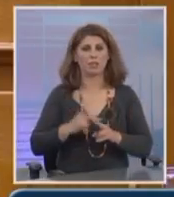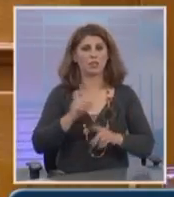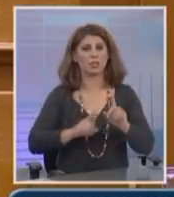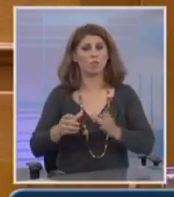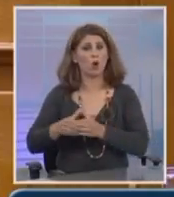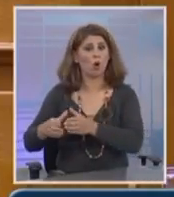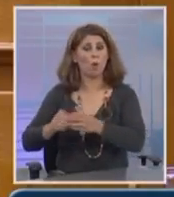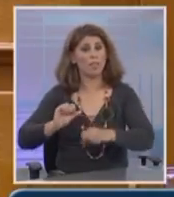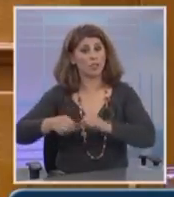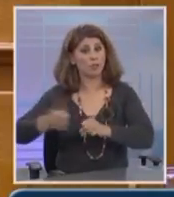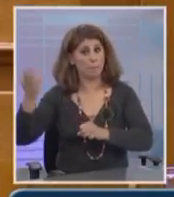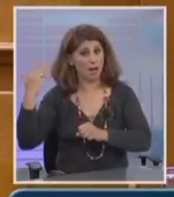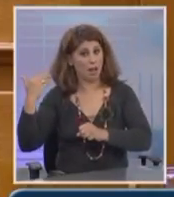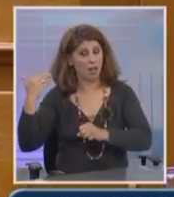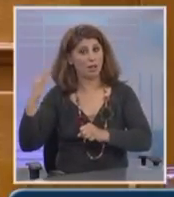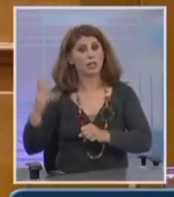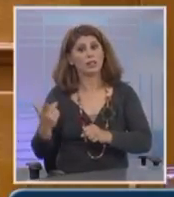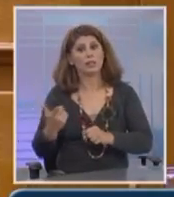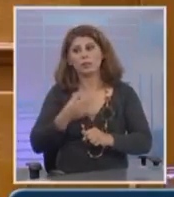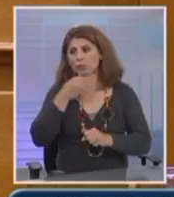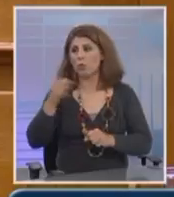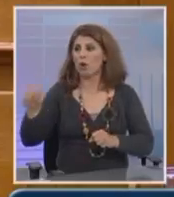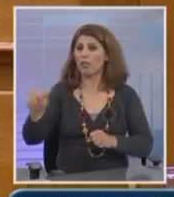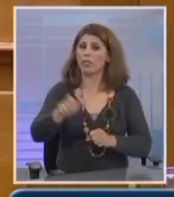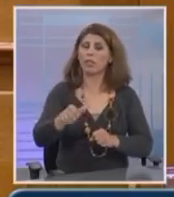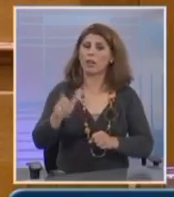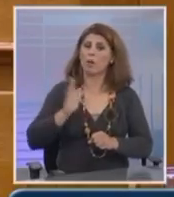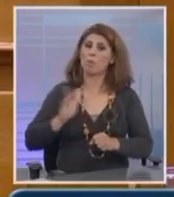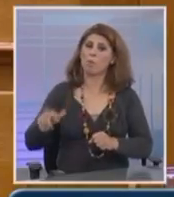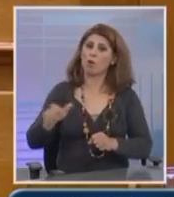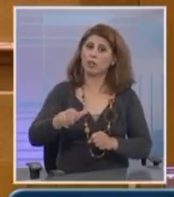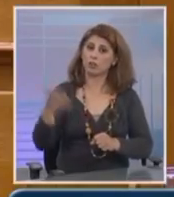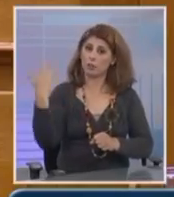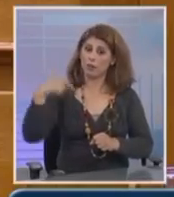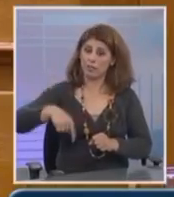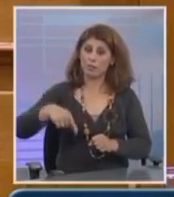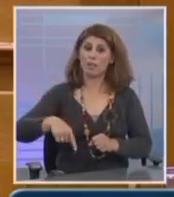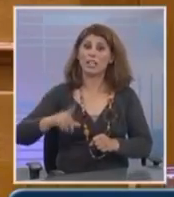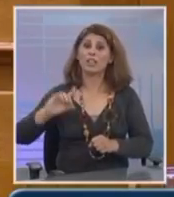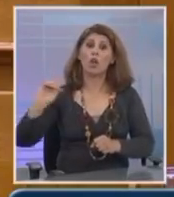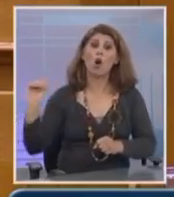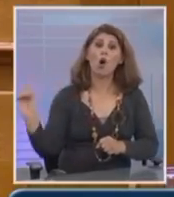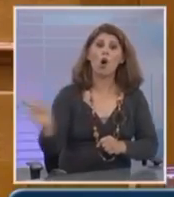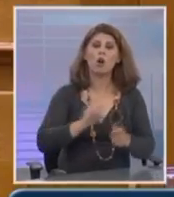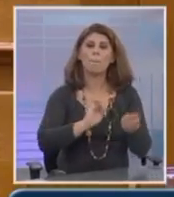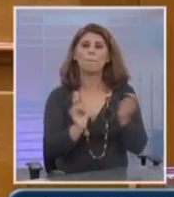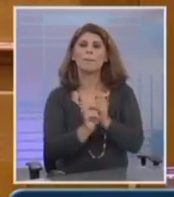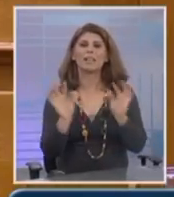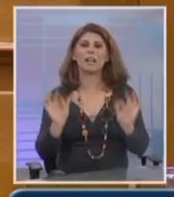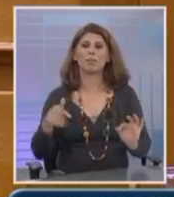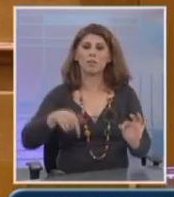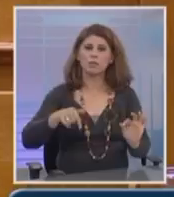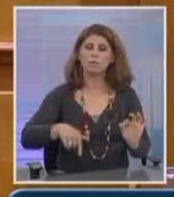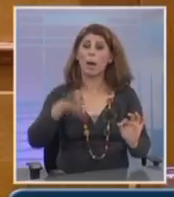κόμμα δραστηριοποιήθηκε ή εκφράστηκε ο κάθε Έλληνας πολίτης στο παρελθόν ή ακόμα και σήμερα, διότι όλοι οι μεταρρυθμιστές σήμερα,